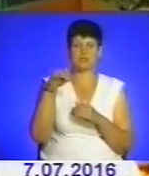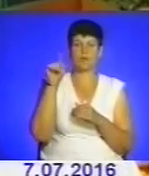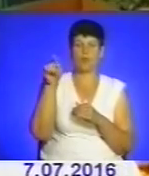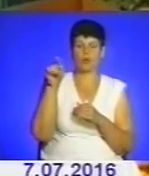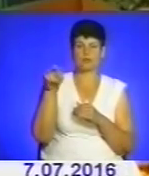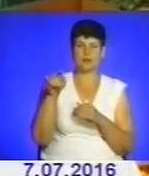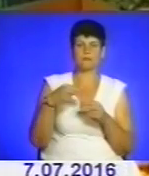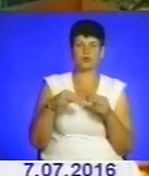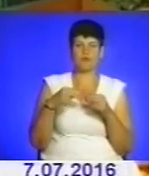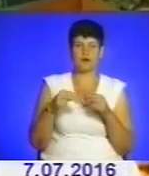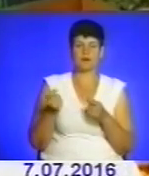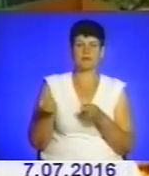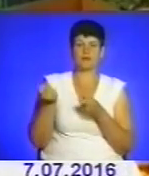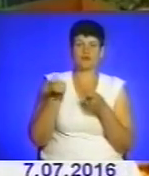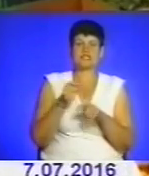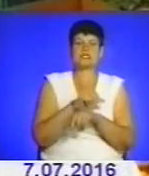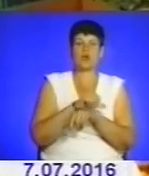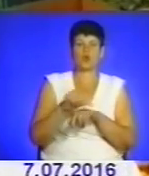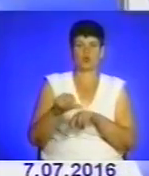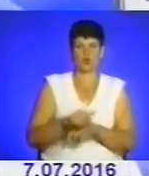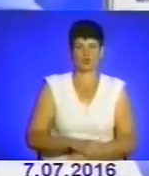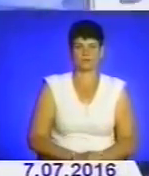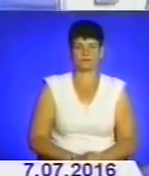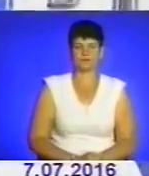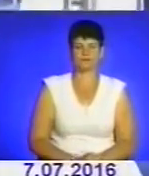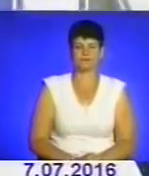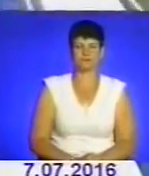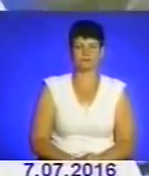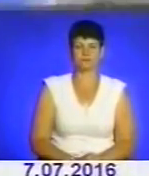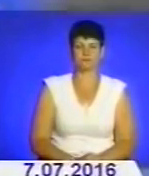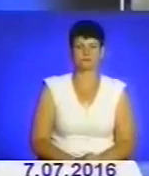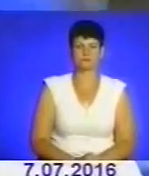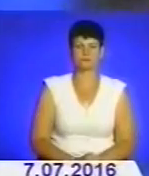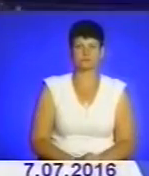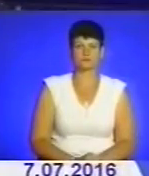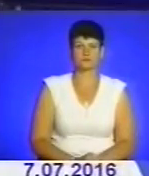там товар переважно від постачальників із-за кордону.